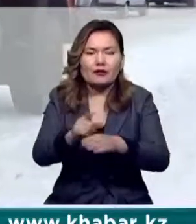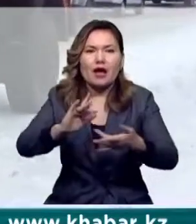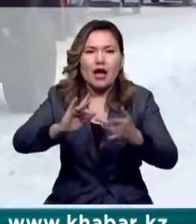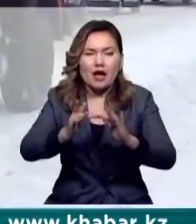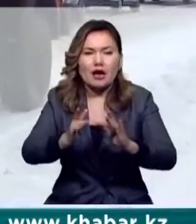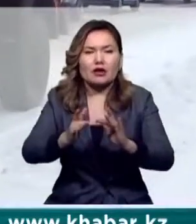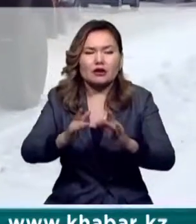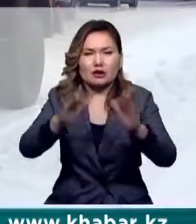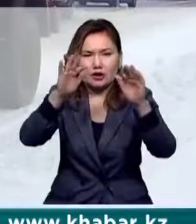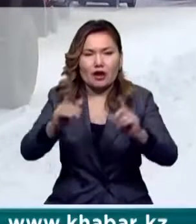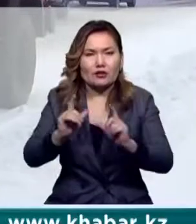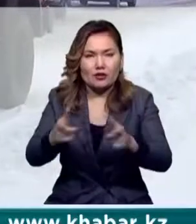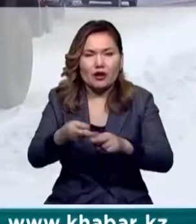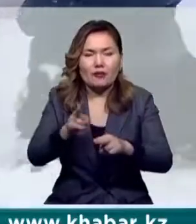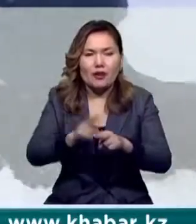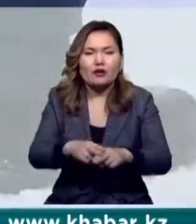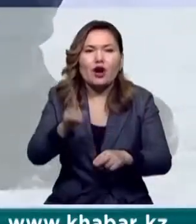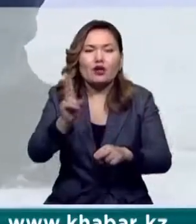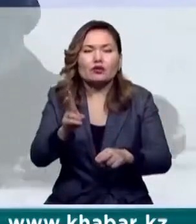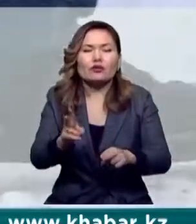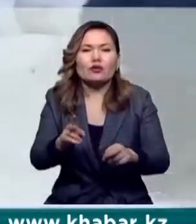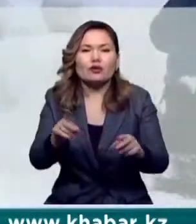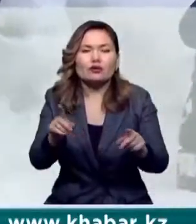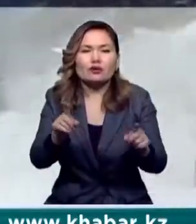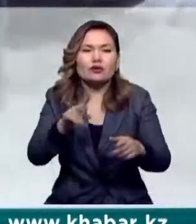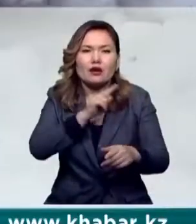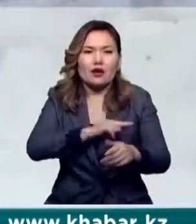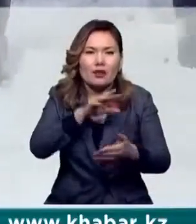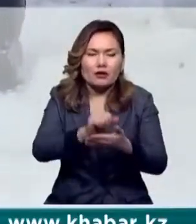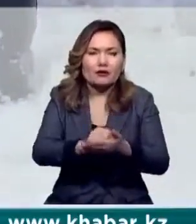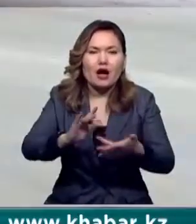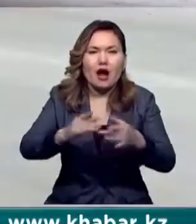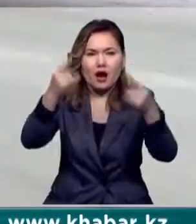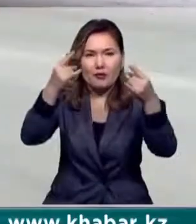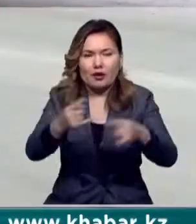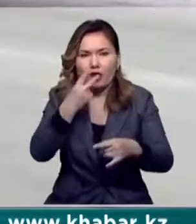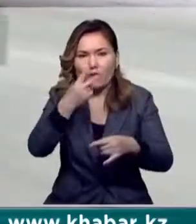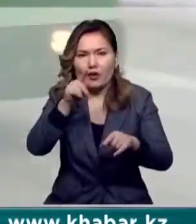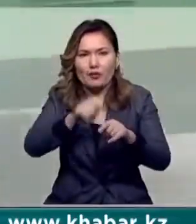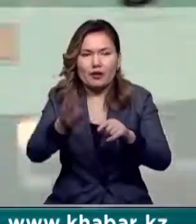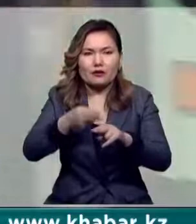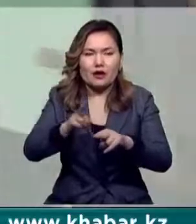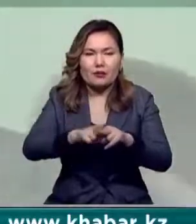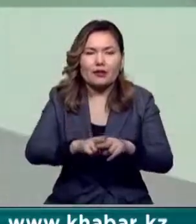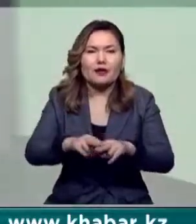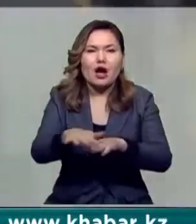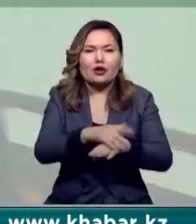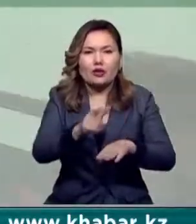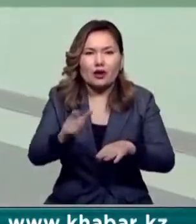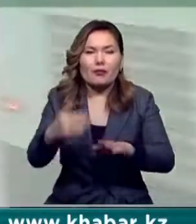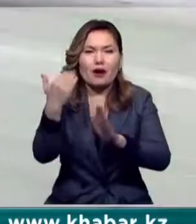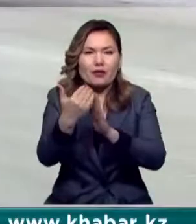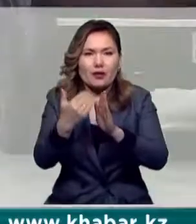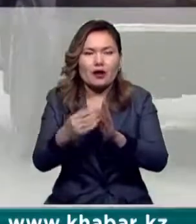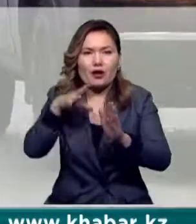түрде беріліп, кімнің қай жерде жүргені, немен айналысып жатқаны компьютерден көрініп тұрмақ. Ай көмек арқылы тұрғындар да бағдарламаға